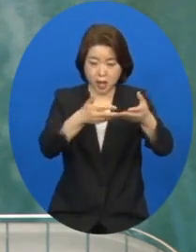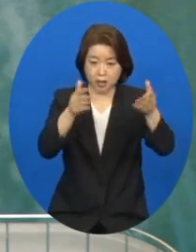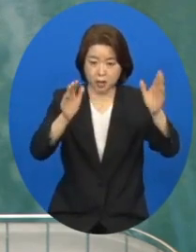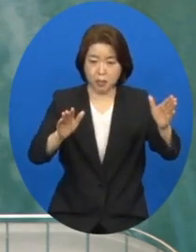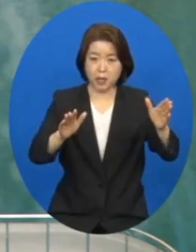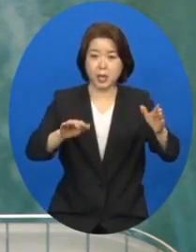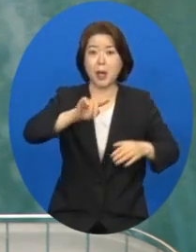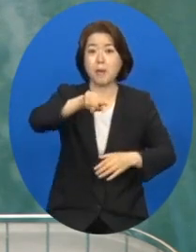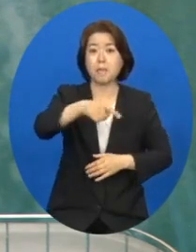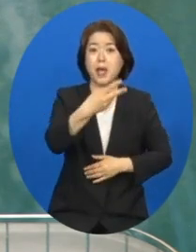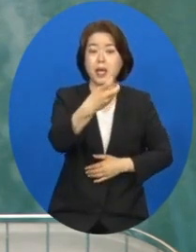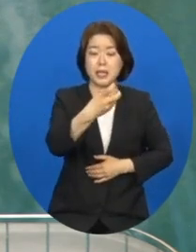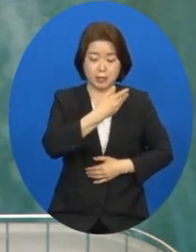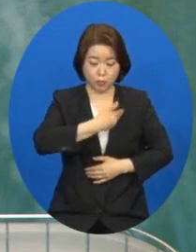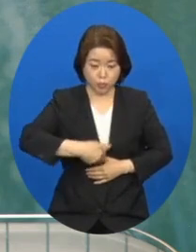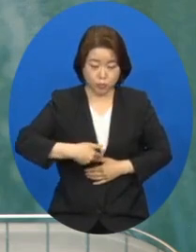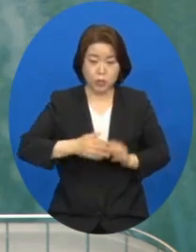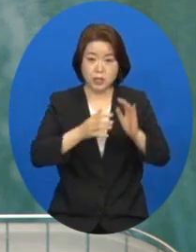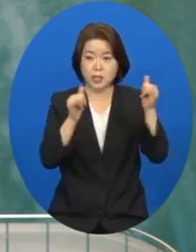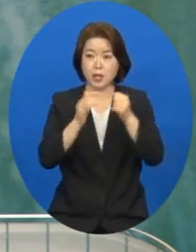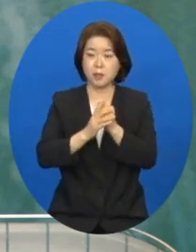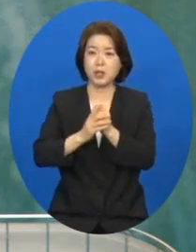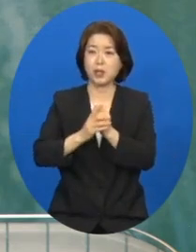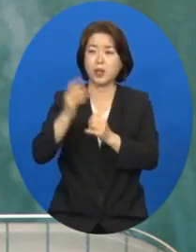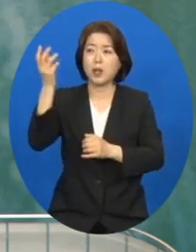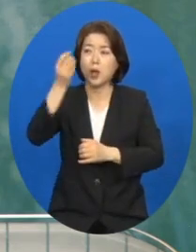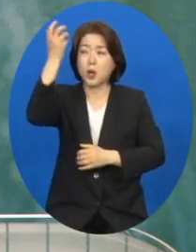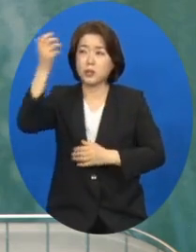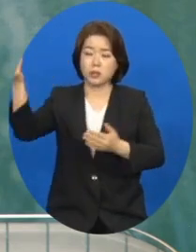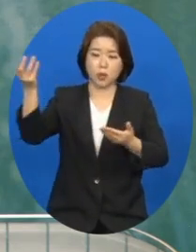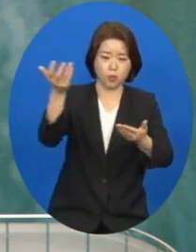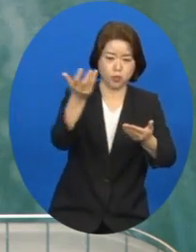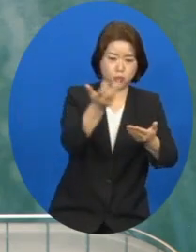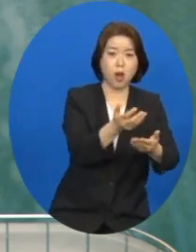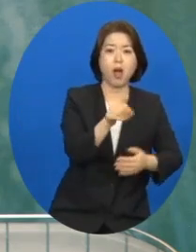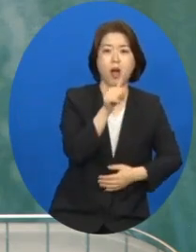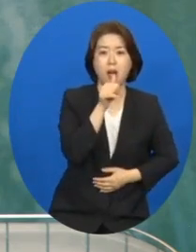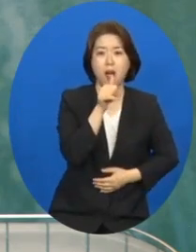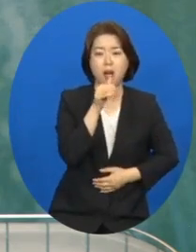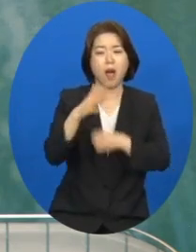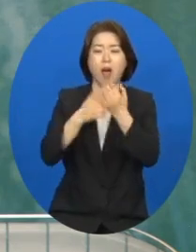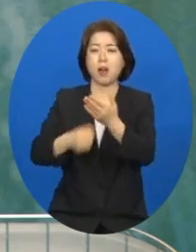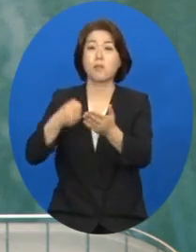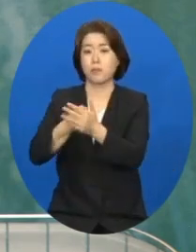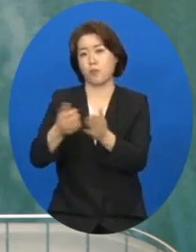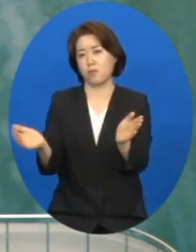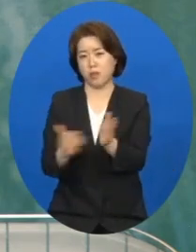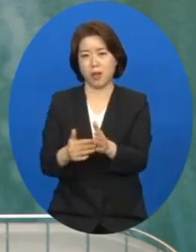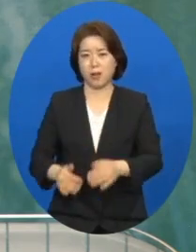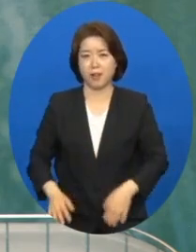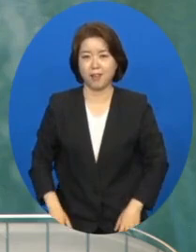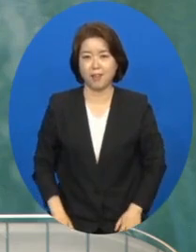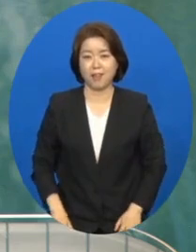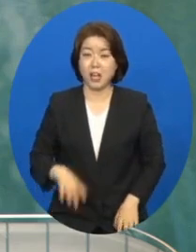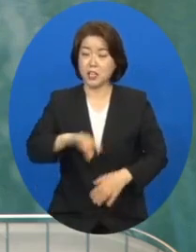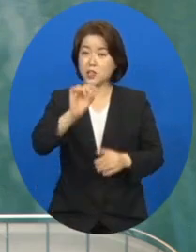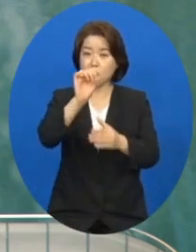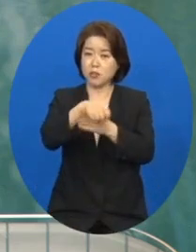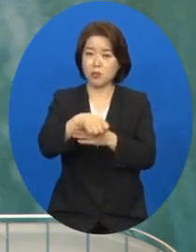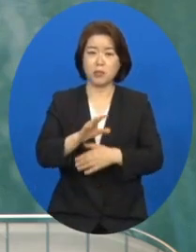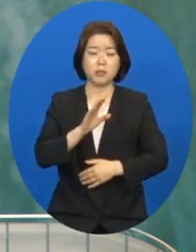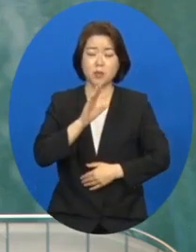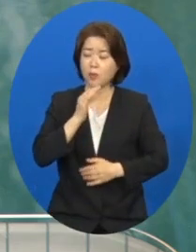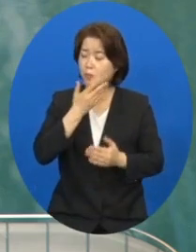임하십니다. 하나님이 정하셨어요, 그날. 자, 이제 감이 좀 오십니까? 첫 열매가